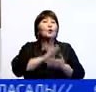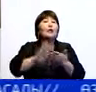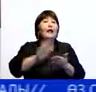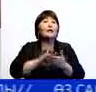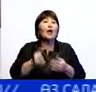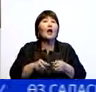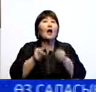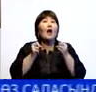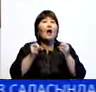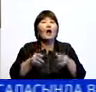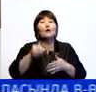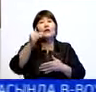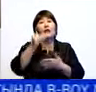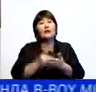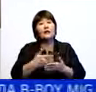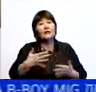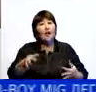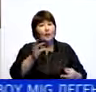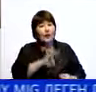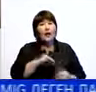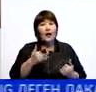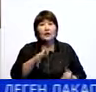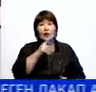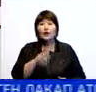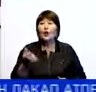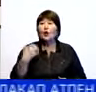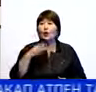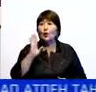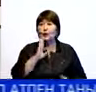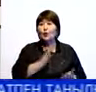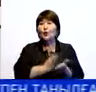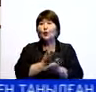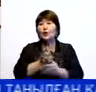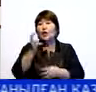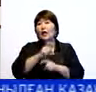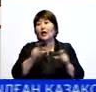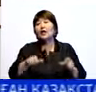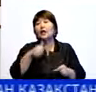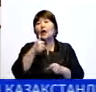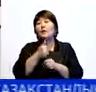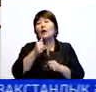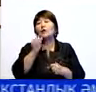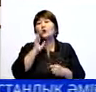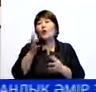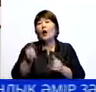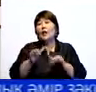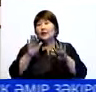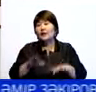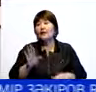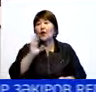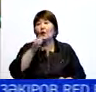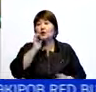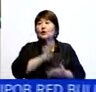үшін қауіпсіз реагенттерді пайдалану. Қазіргі уақытта Қызылорда су жүйесі кәсіпорнының Бастоған су алу кешенінде ауыз